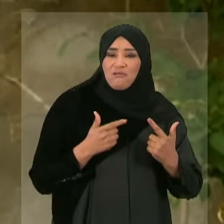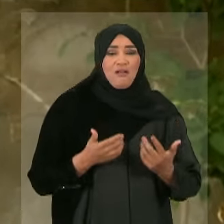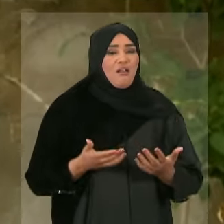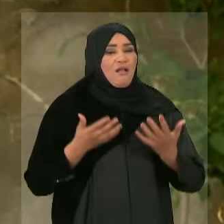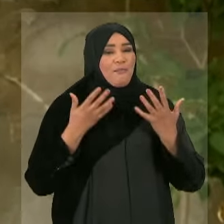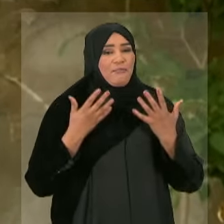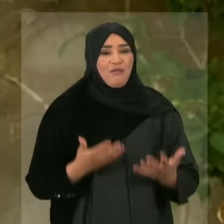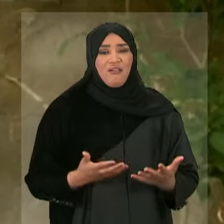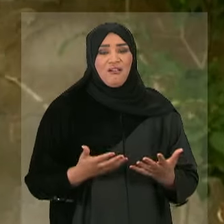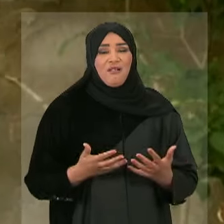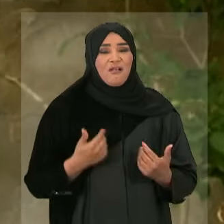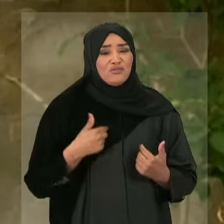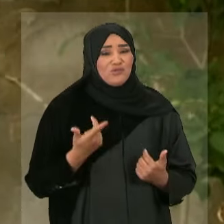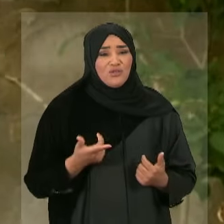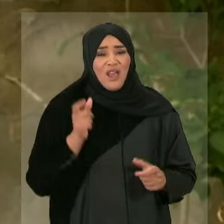وما يميزنا هو